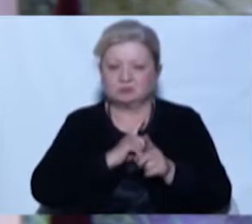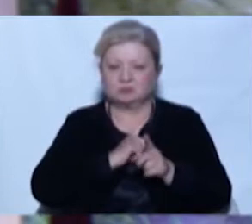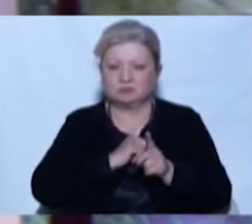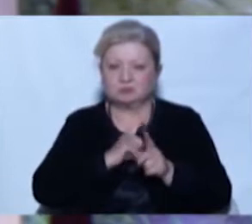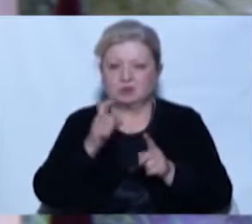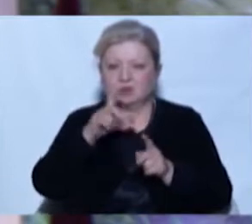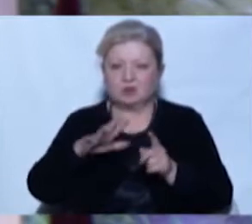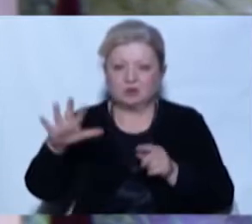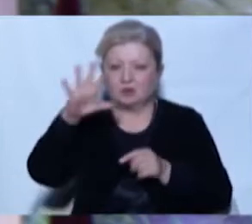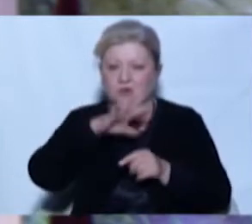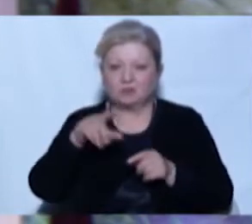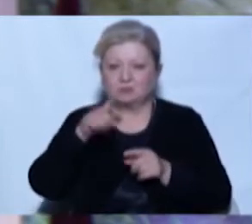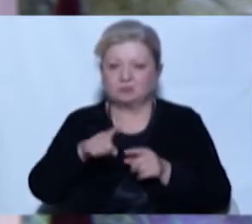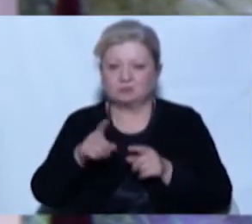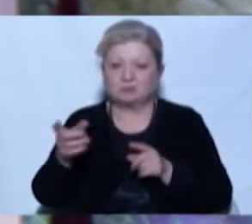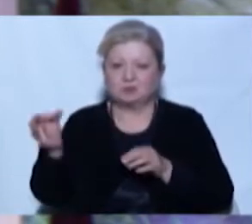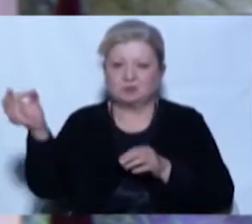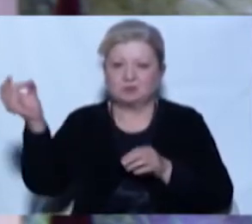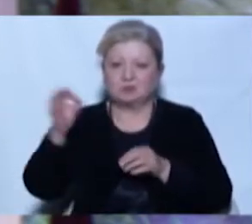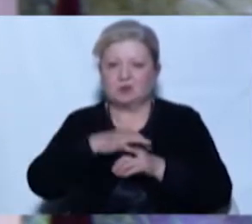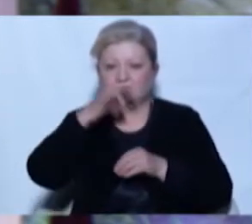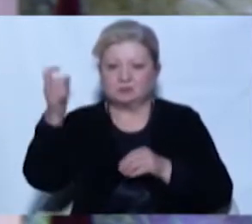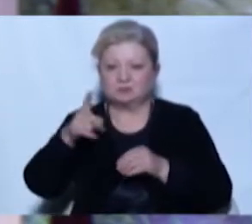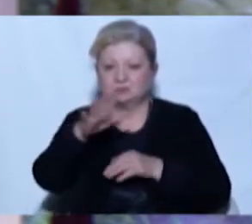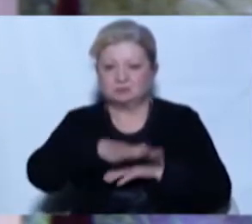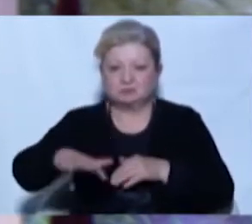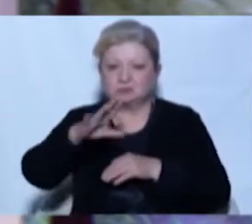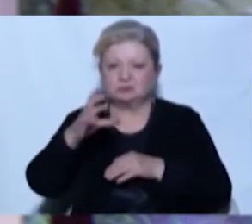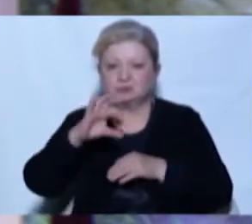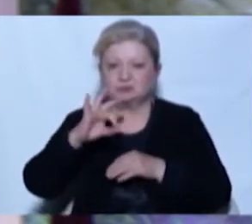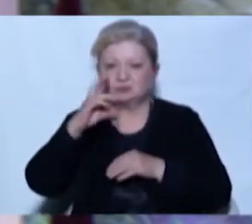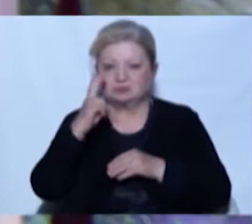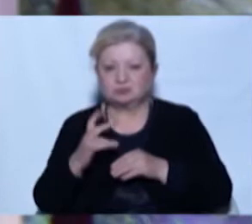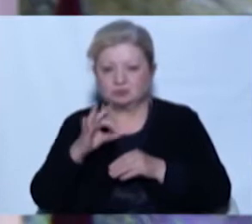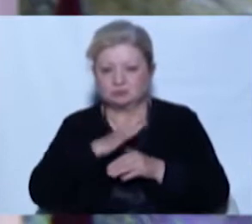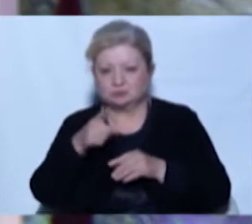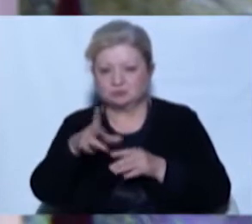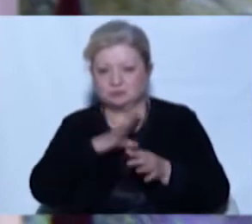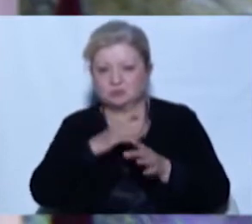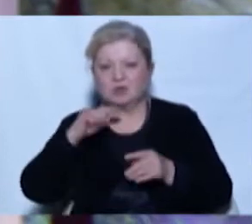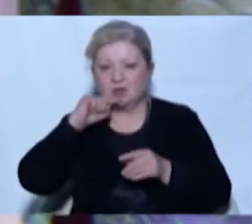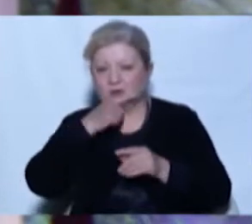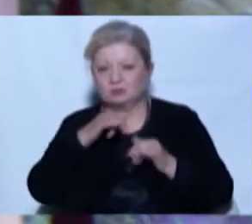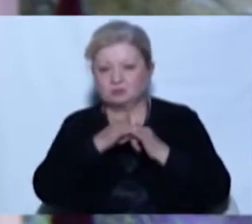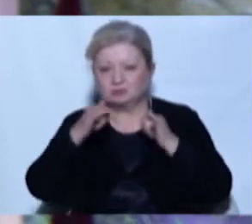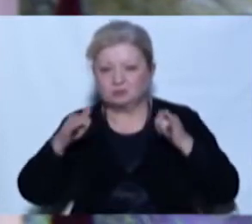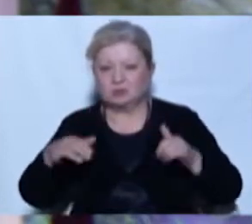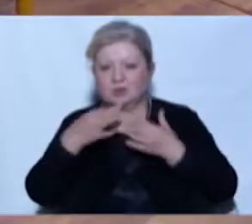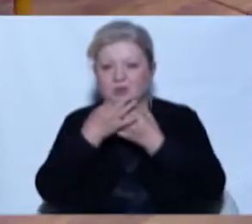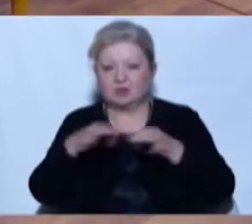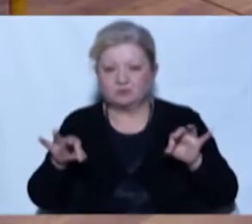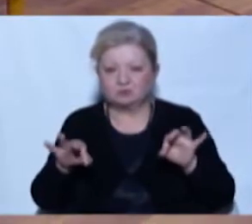გამოიწვია ევროპის ქვეყნების, აღმოსავლეთ ევროპის სოციალისტური ბანაკის ქვეყნების ეკონომიკის განვითარებაში